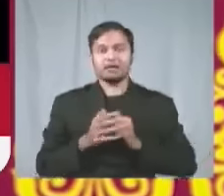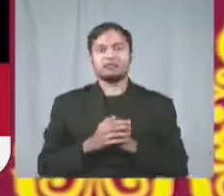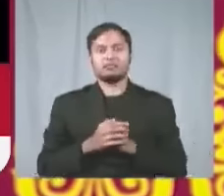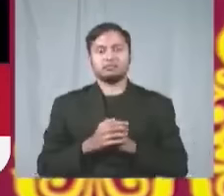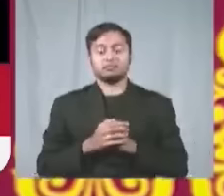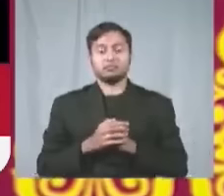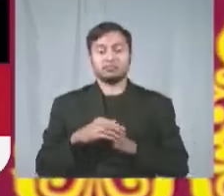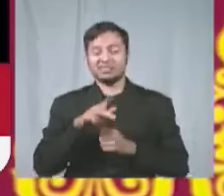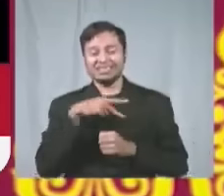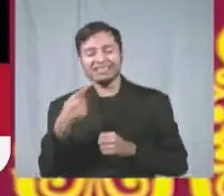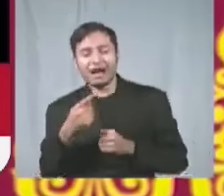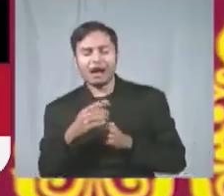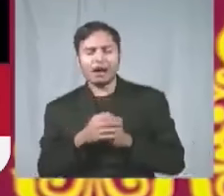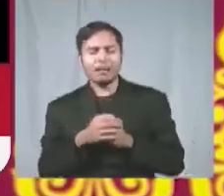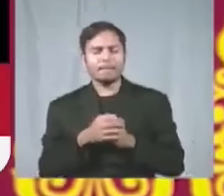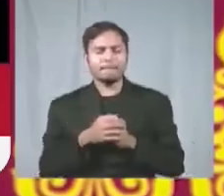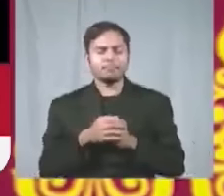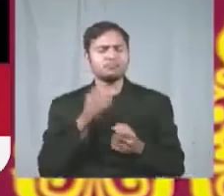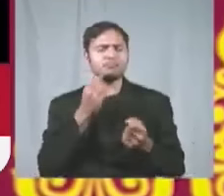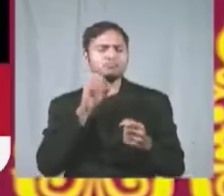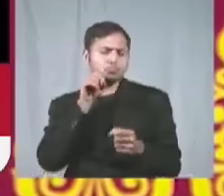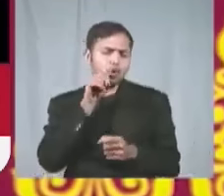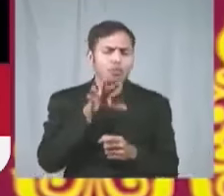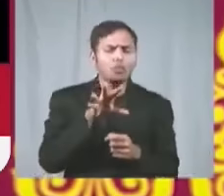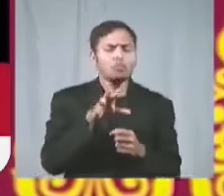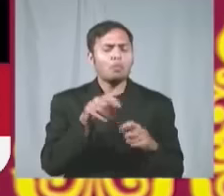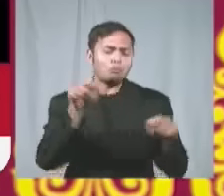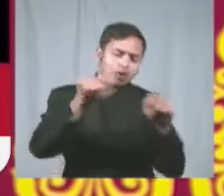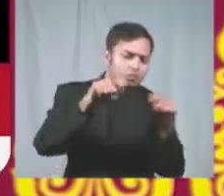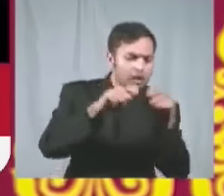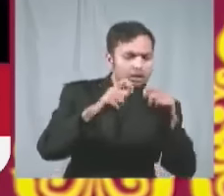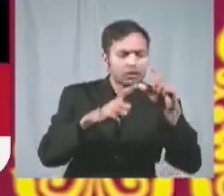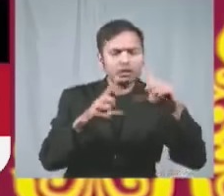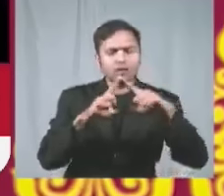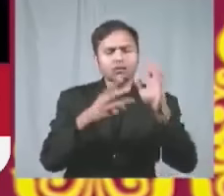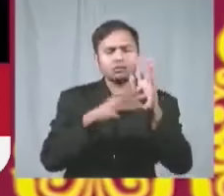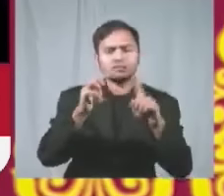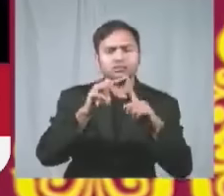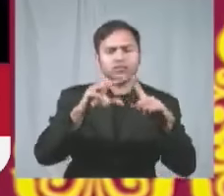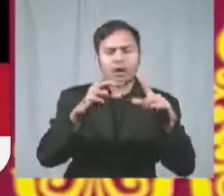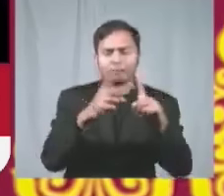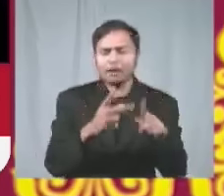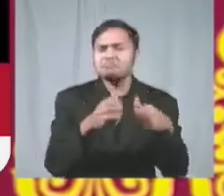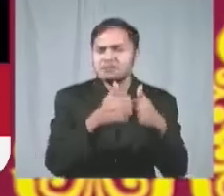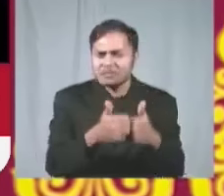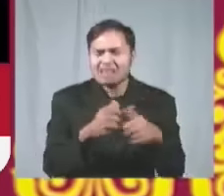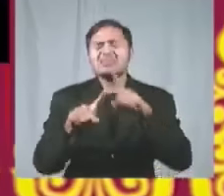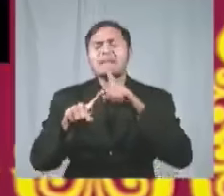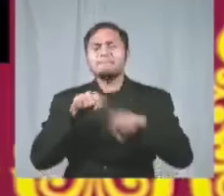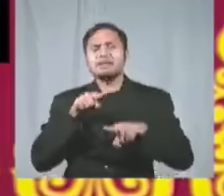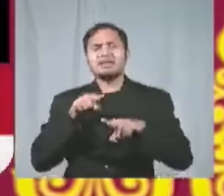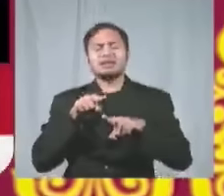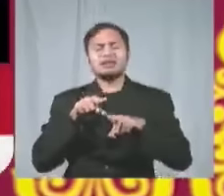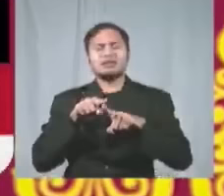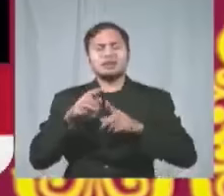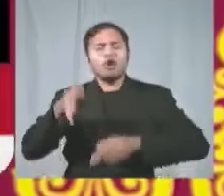bicara bisa memperbaiki dan bisa menyelesaikan sampah kalau infrastruktur yang dibangun di Kota Medan tidak ada satupun yang selesai?